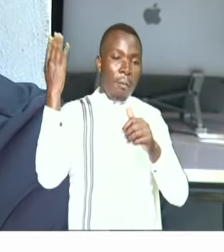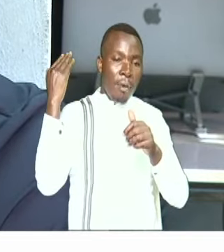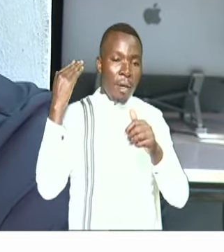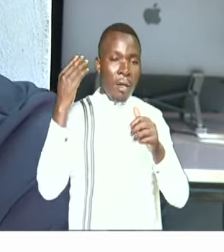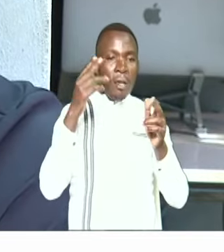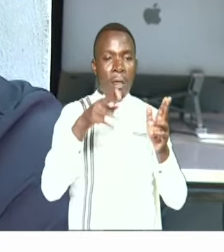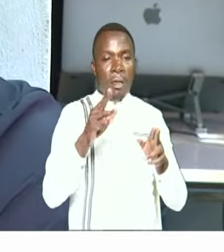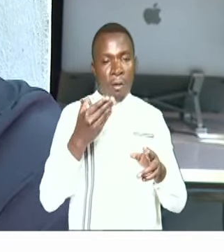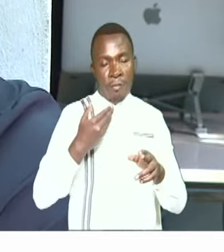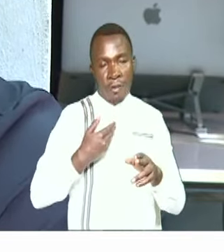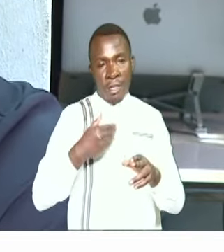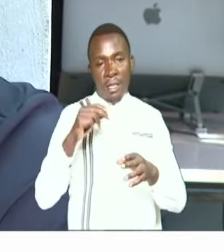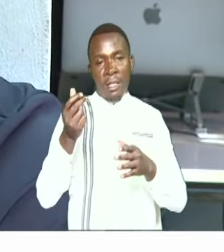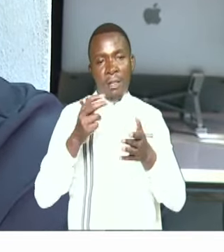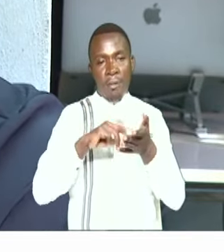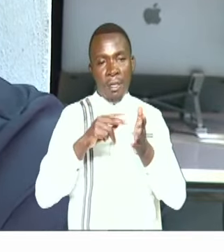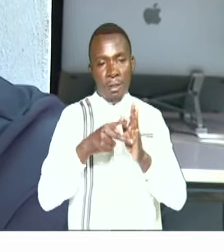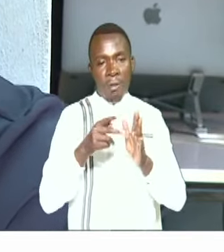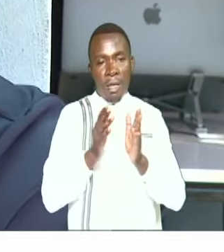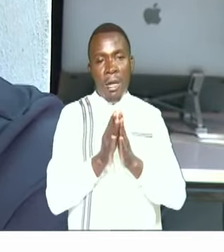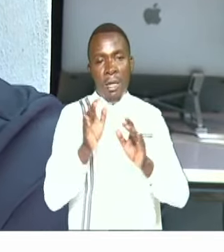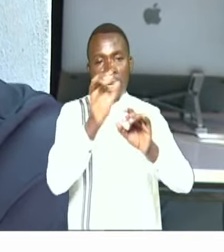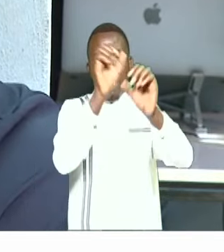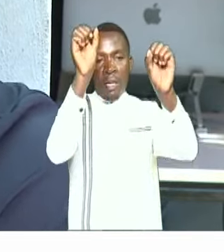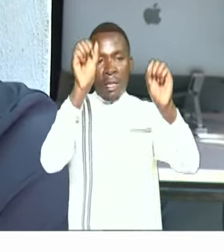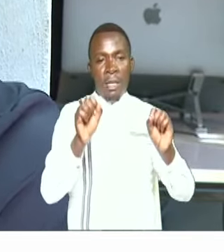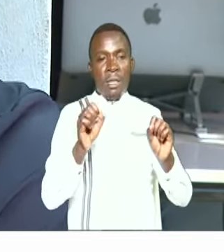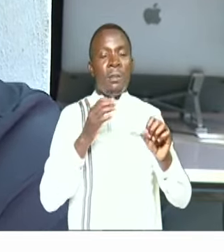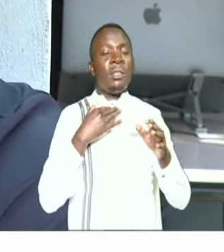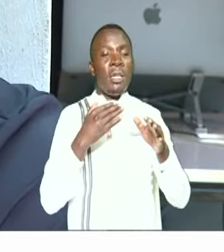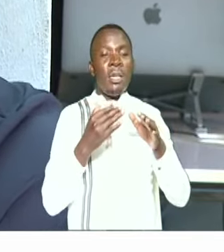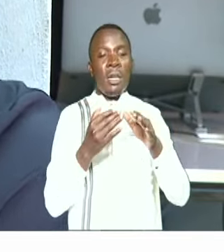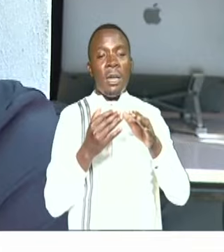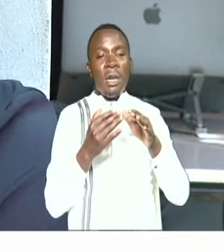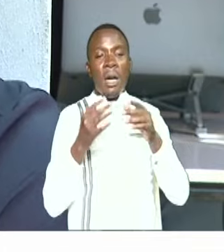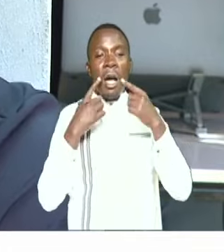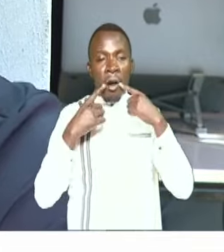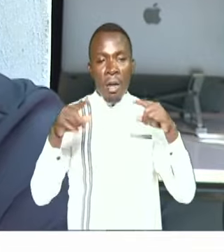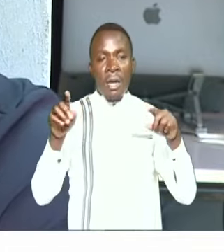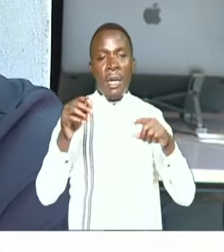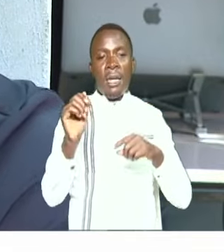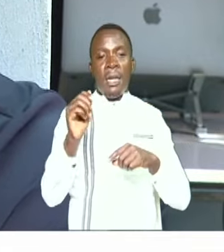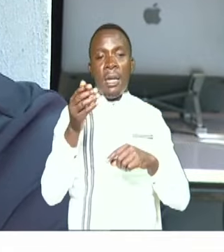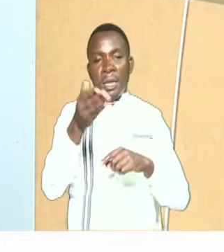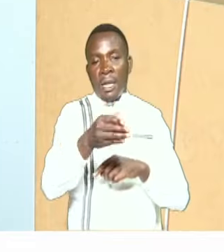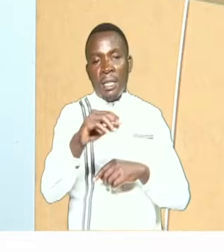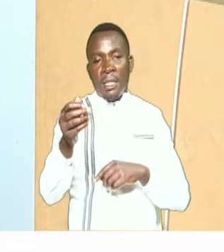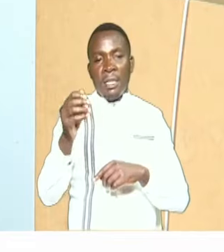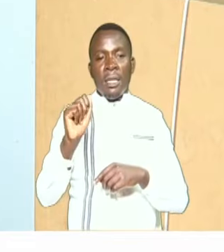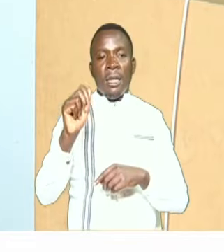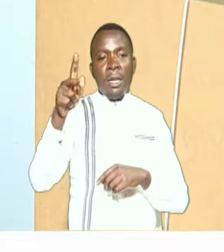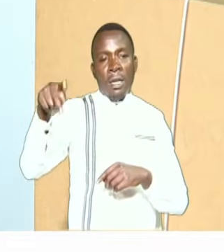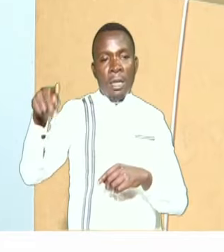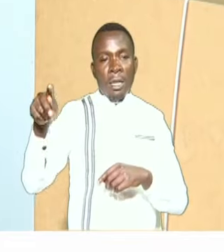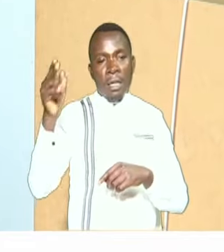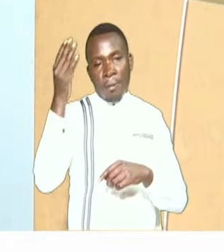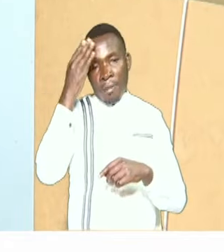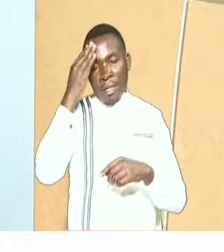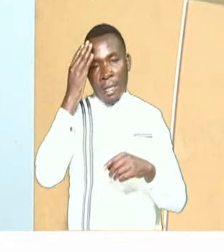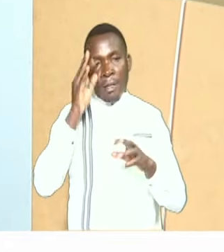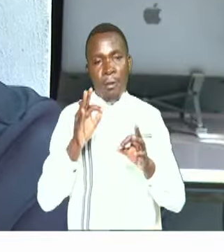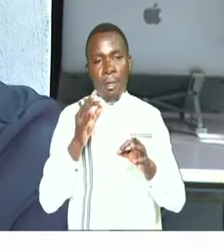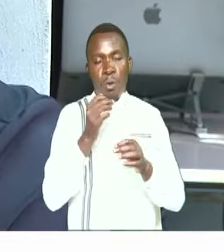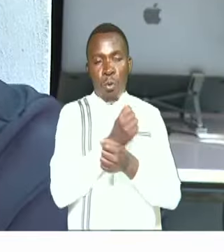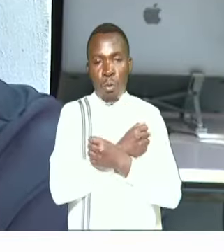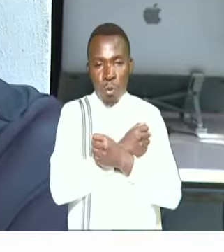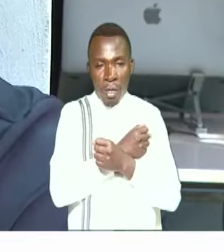andi maproje andi masisteme turimo turasohora hari na apulikasiyo ijya ishobora kumenya ibyo ukunda ikakwereka ama